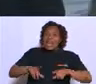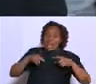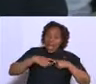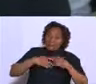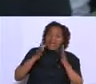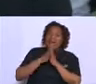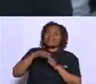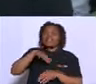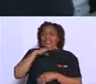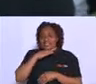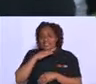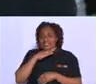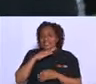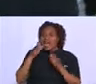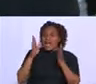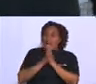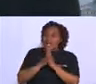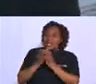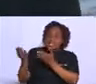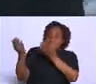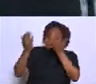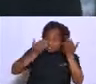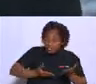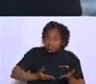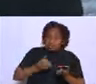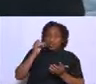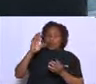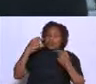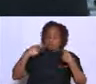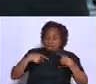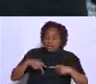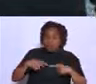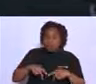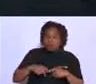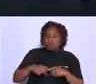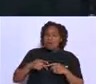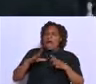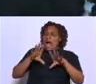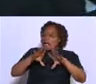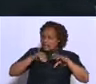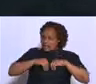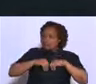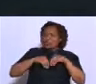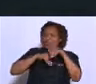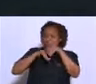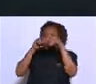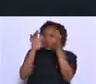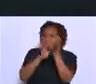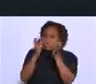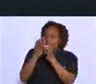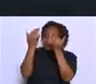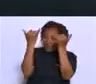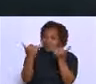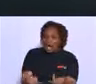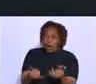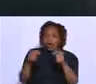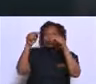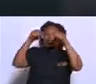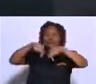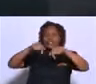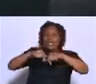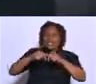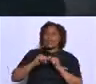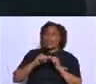amri za Mungu na mapokeo ya wanadamu. Kubali kumfuata Yesu leo. Tembea, tembea, tembea. Endelea kuja,